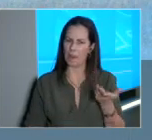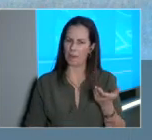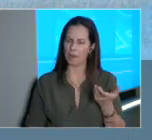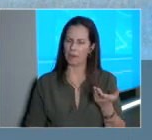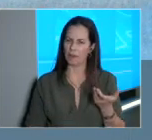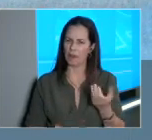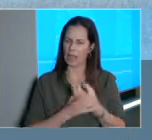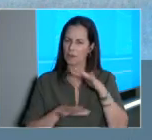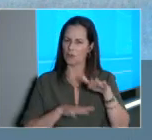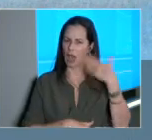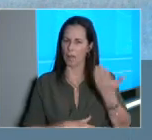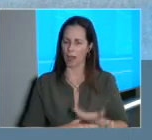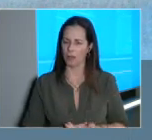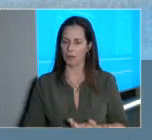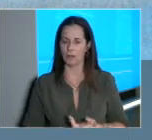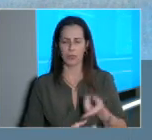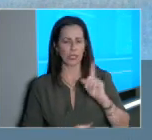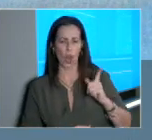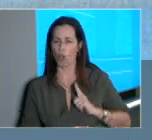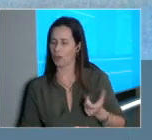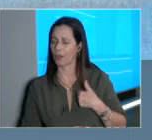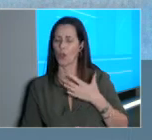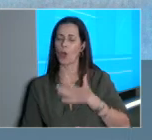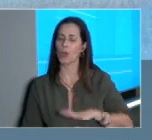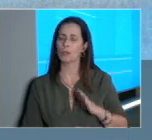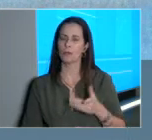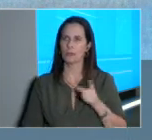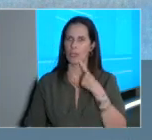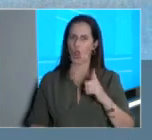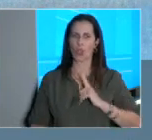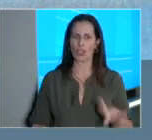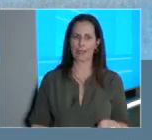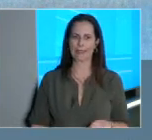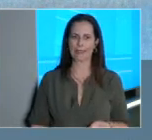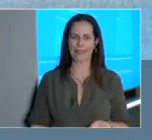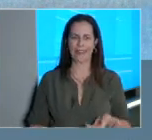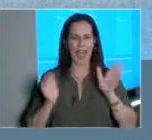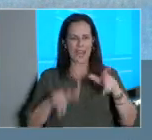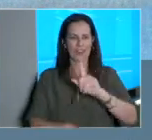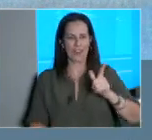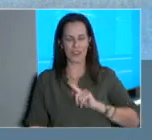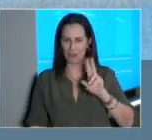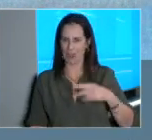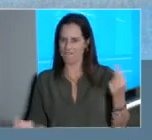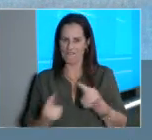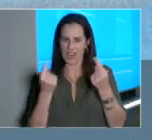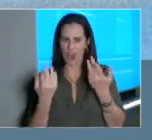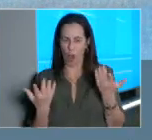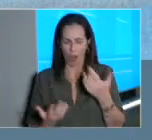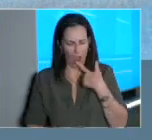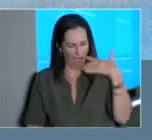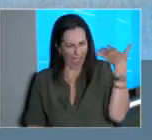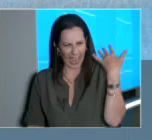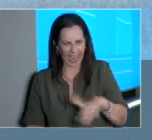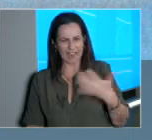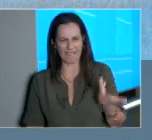כמי שירכיב את הממשלה הבאה. כי זה לא אישי, כי אנחנו רוצים למנוע מה זה לא אישי? עזוב זה לא אישי, אבל יש פה גם ויכוח חריף,